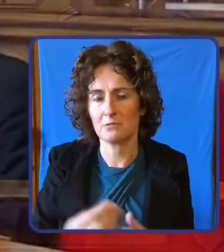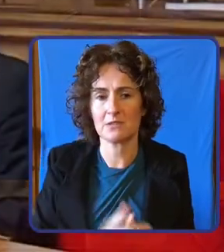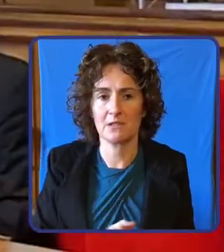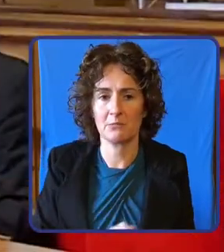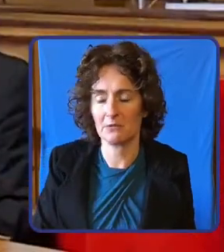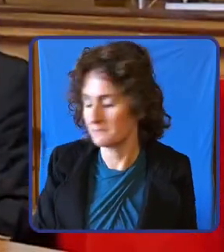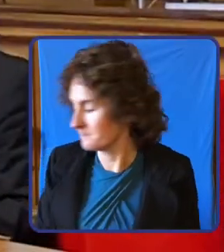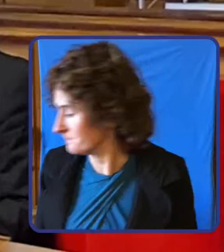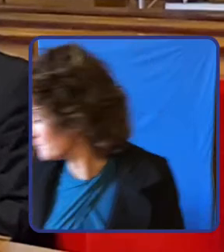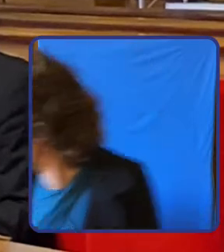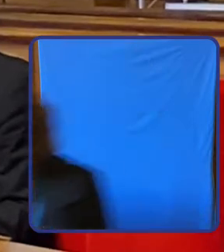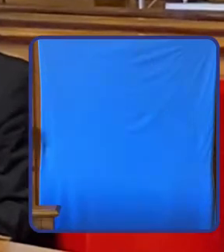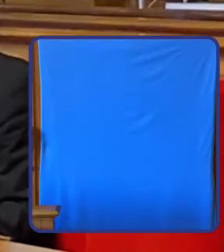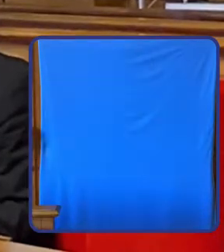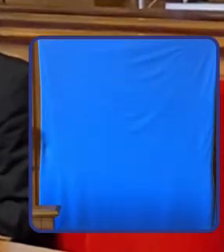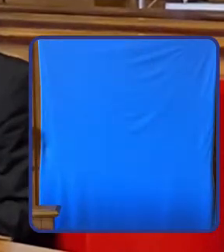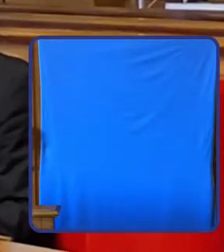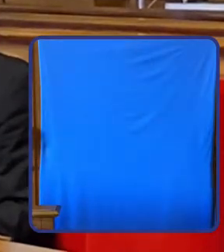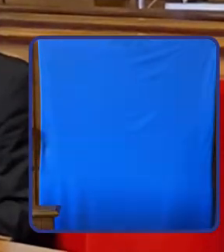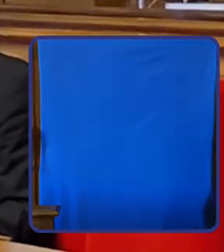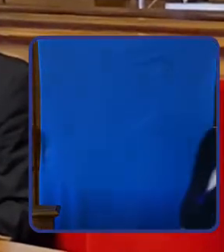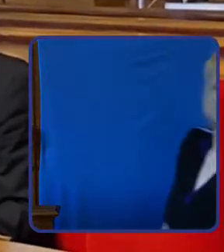képviselőasszony, parancsoljon.